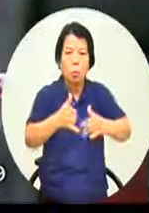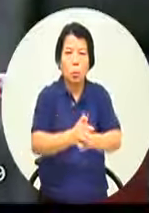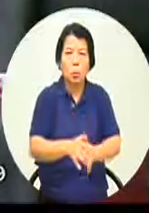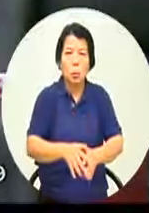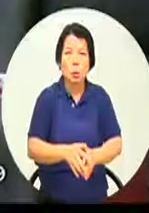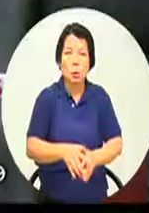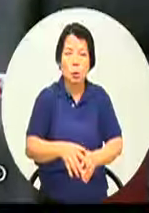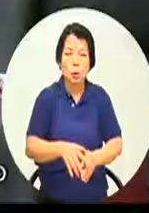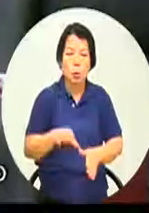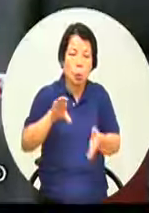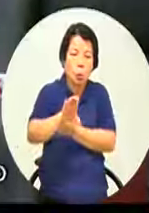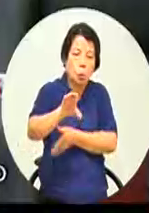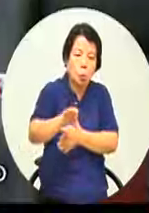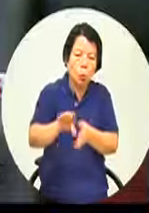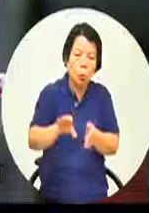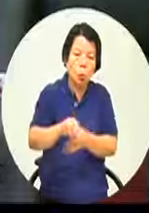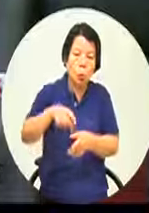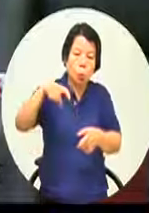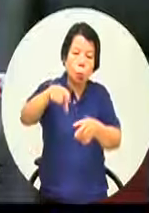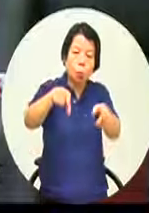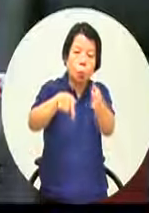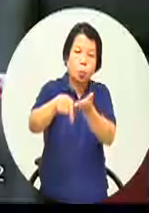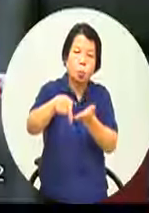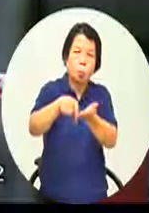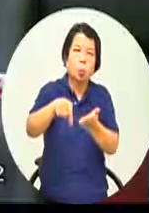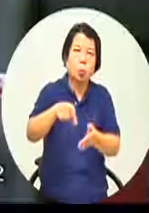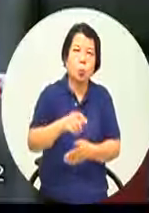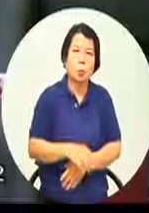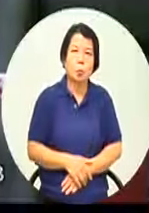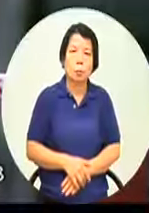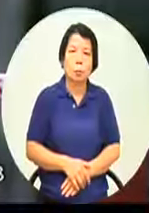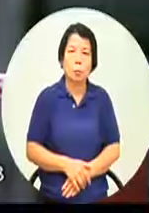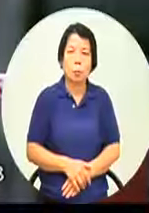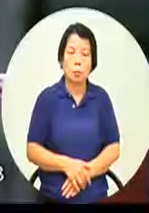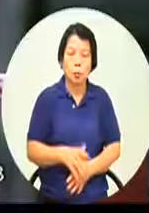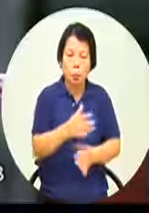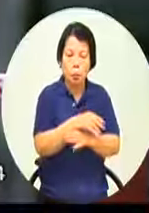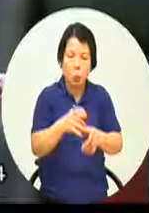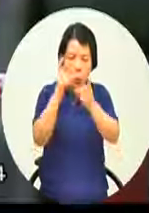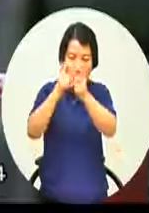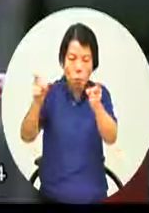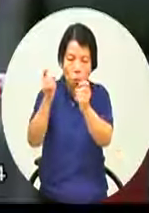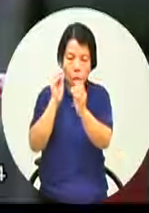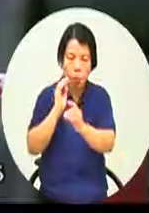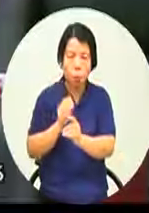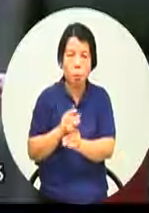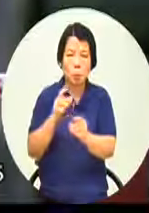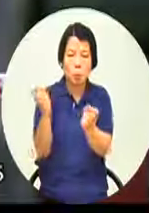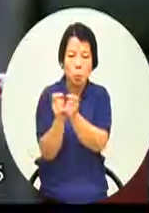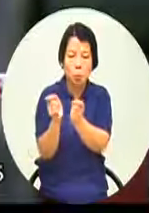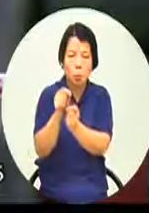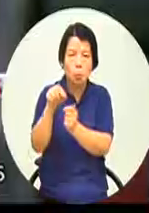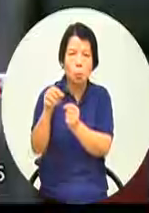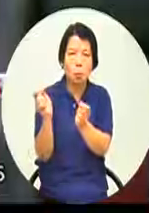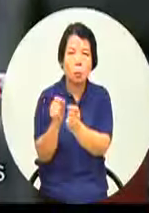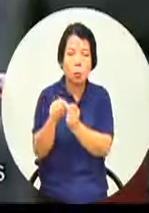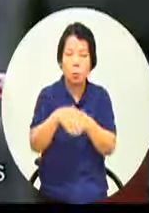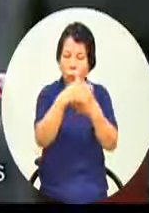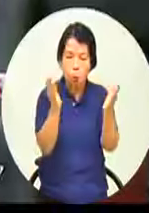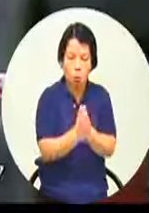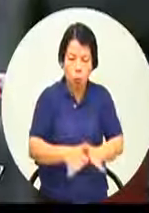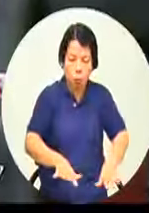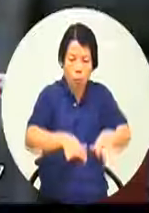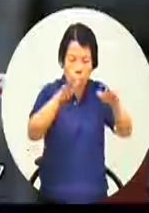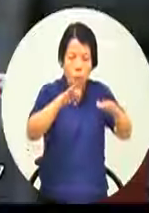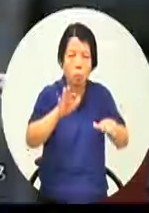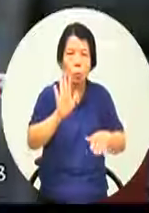就一个人那的半个轮胎的高了。所以城隍庙附近哦，周遭都是淹水